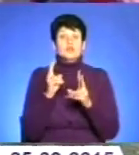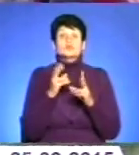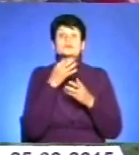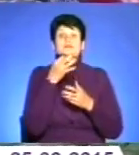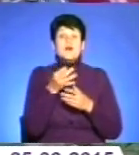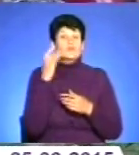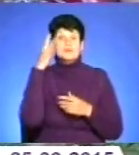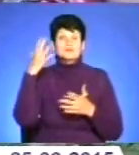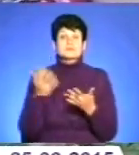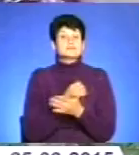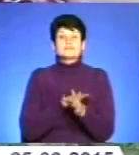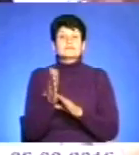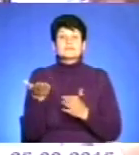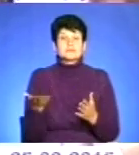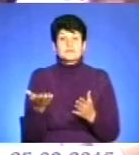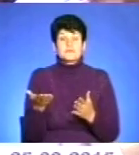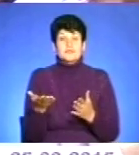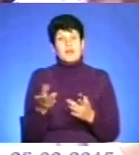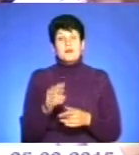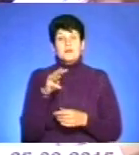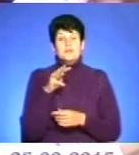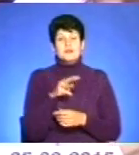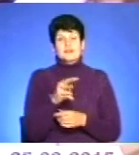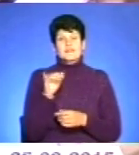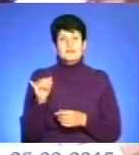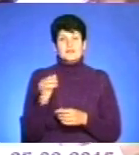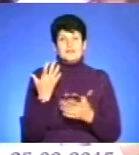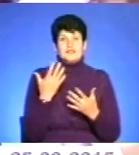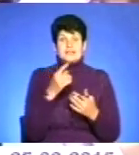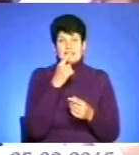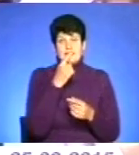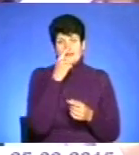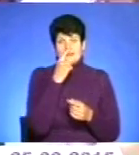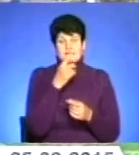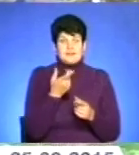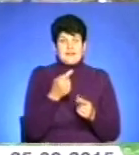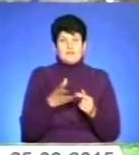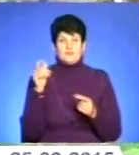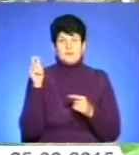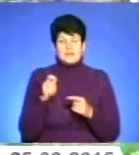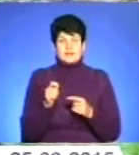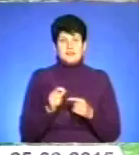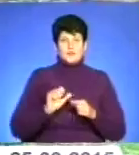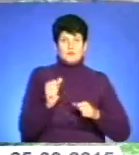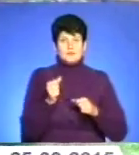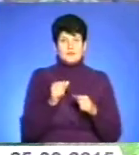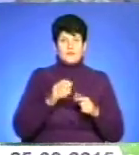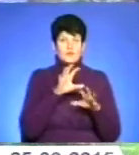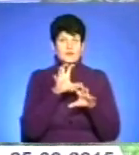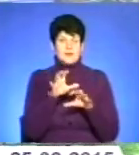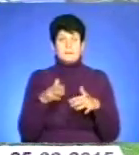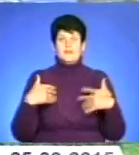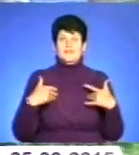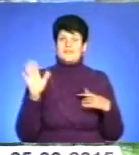мрії не здійснюються? Марина і Валя лише півроку у цьому колективі. Доки коліжанки фотографуються, дівчата передають